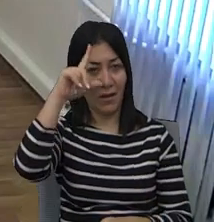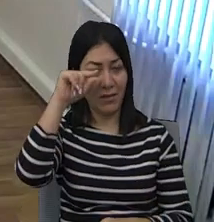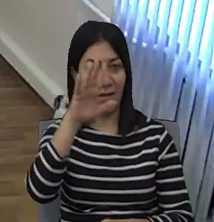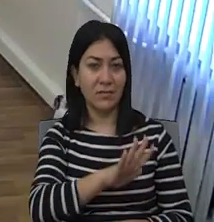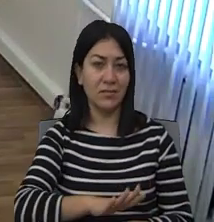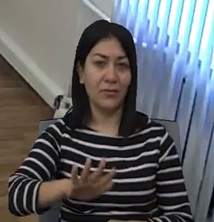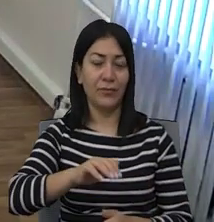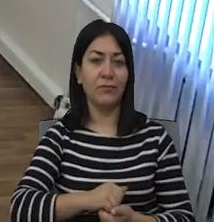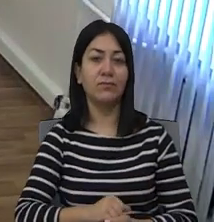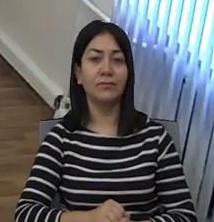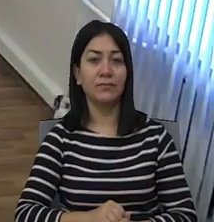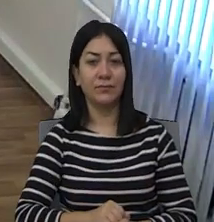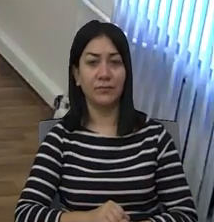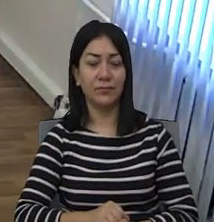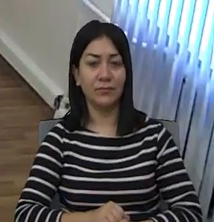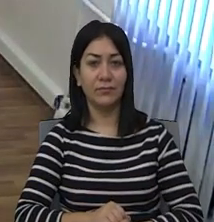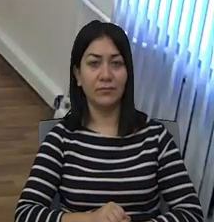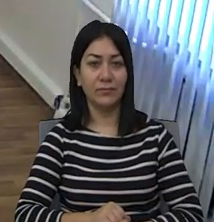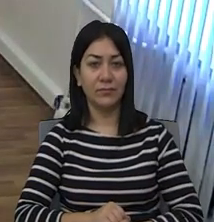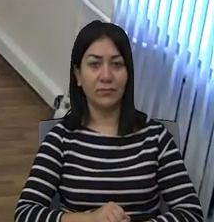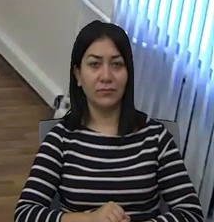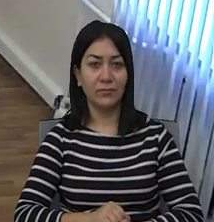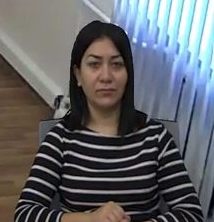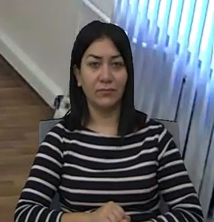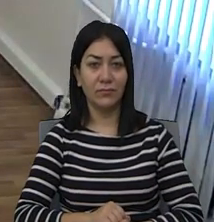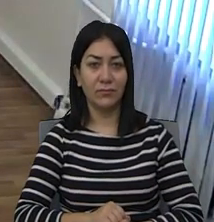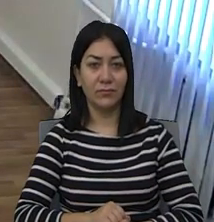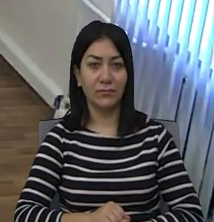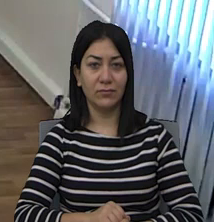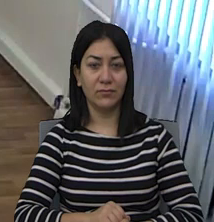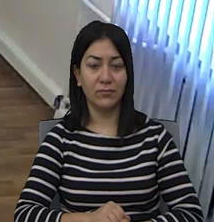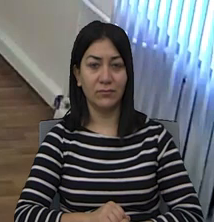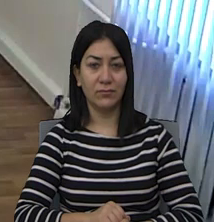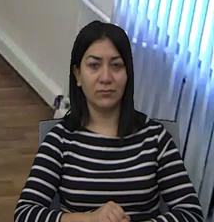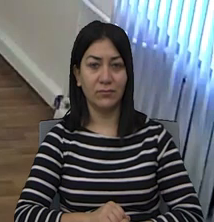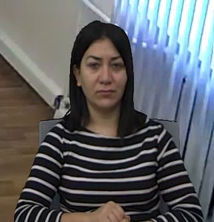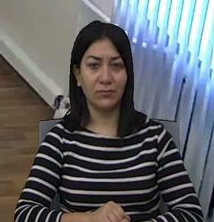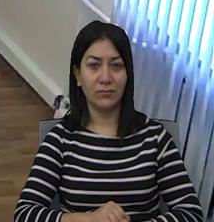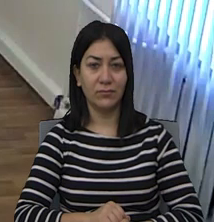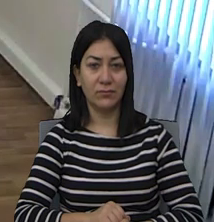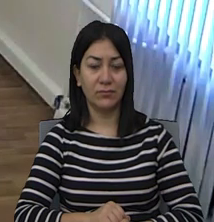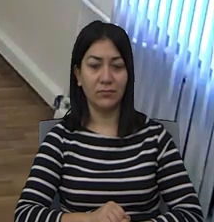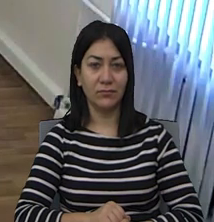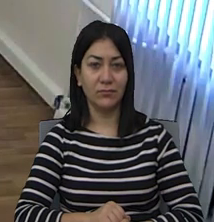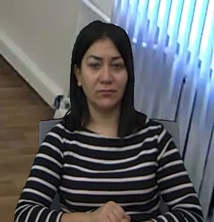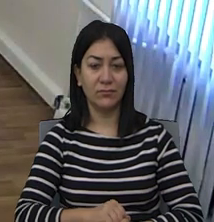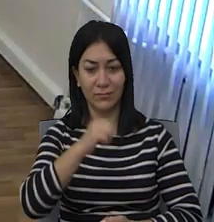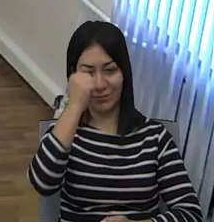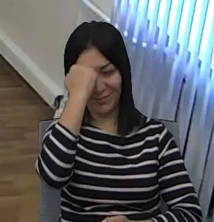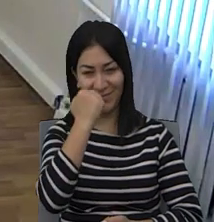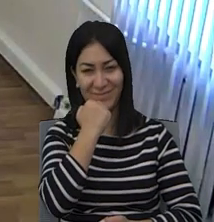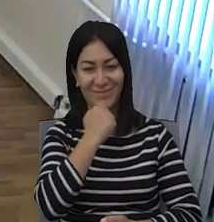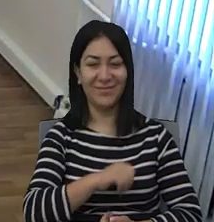ծրագրին ամենայն հաջողություն եւ ակնկալում եմ տեսնել դրա ազդեցությունը Հայաստանի ժողովրդավարության վրա։ Շնորհակալ եմ։ Շնորհակալ եմ